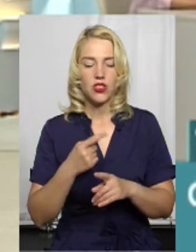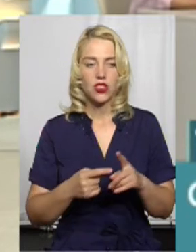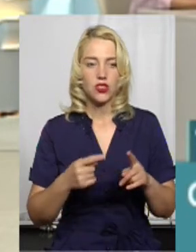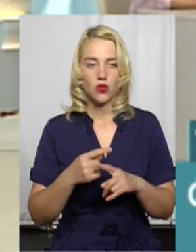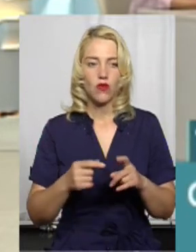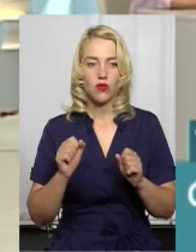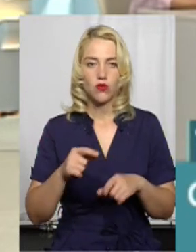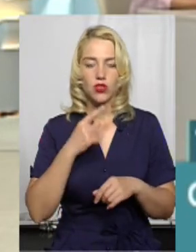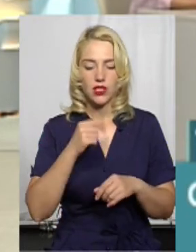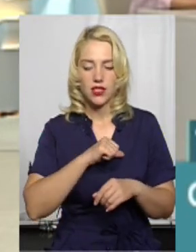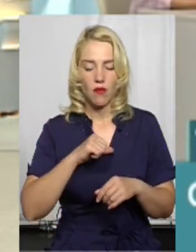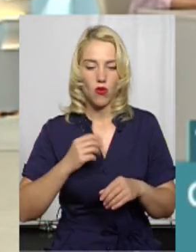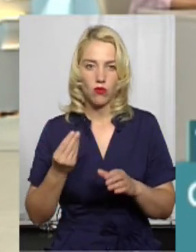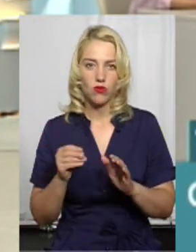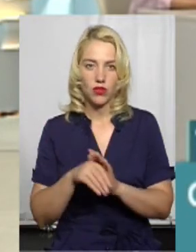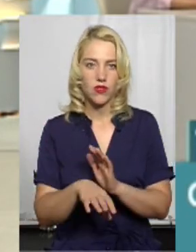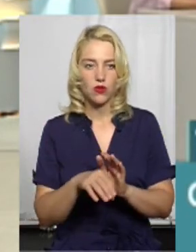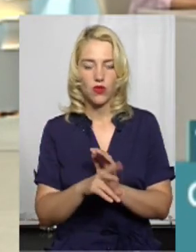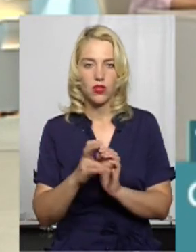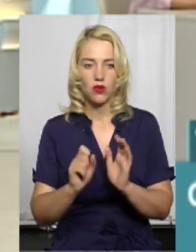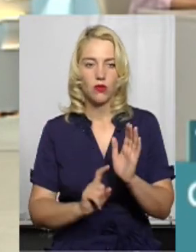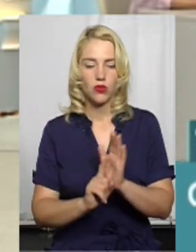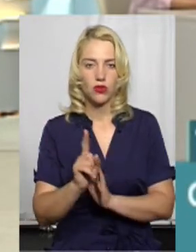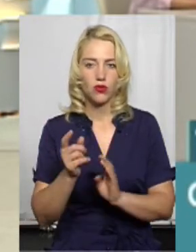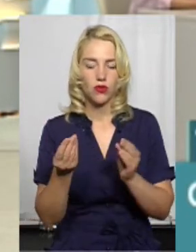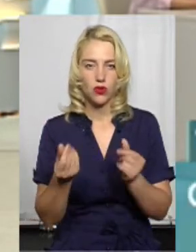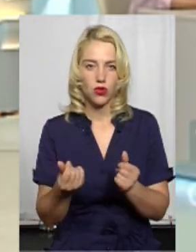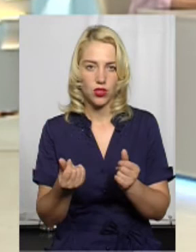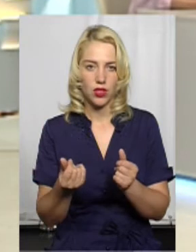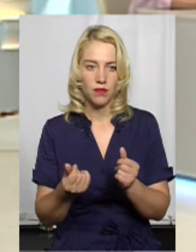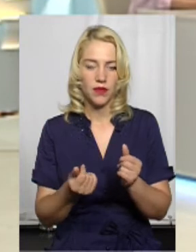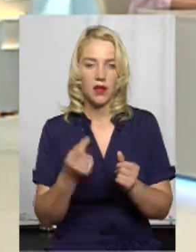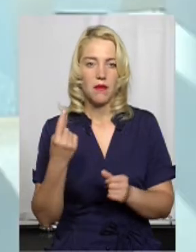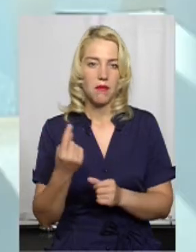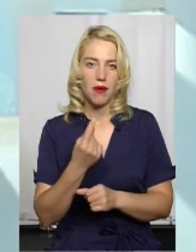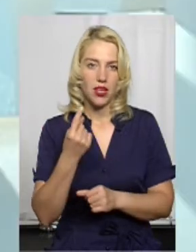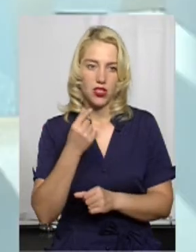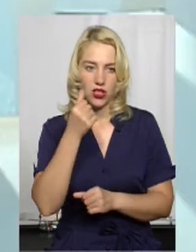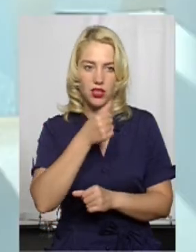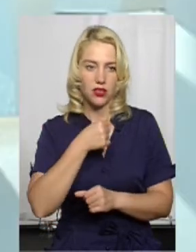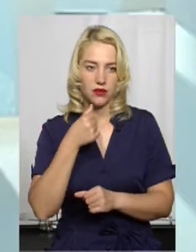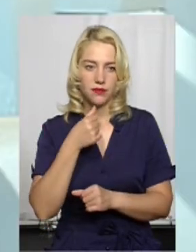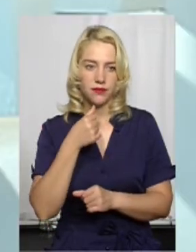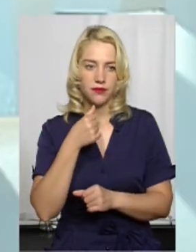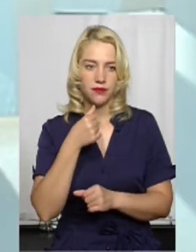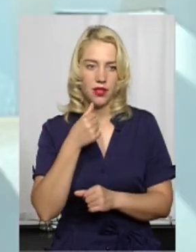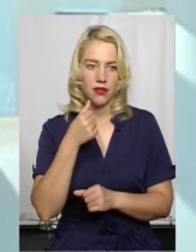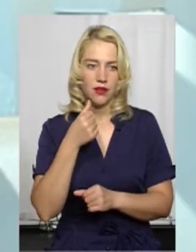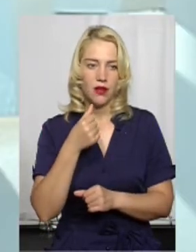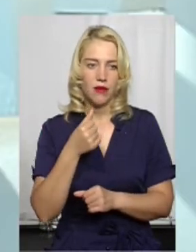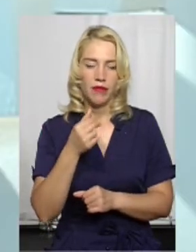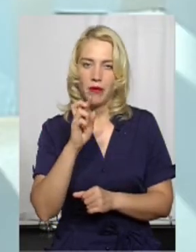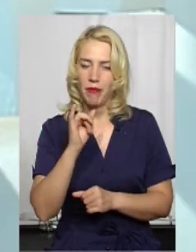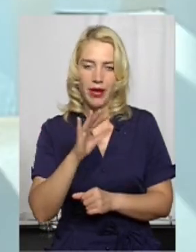можемо інвестувати самі, але початкові кошти, скажімо, перший рік були б не